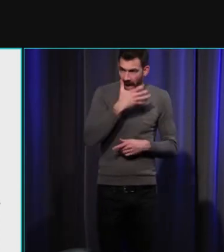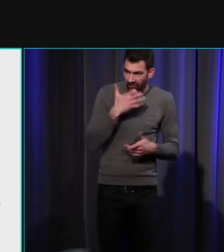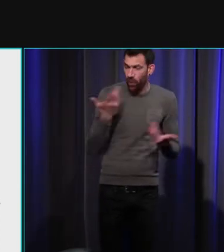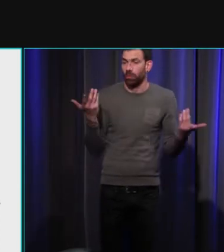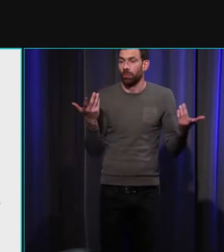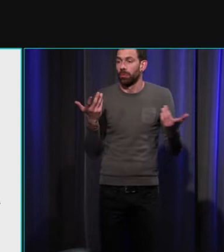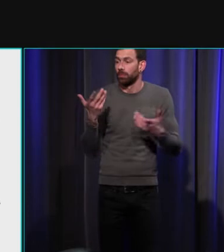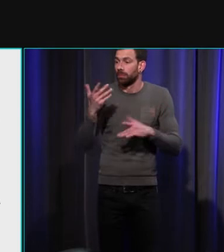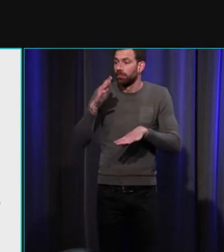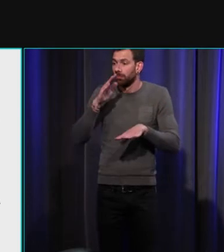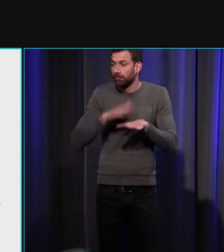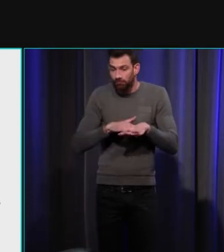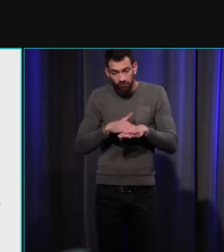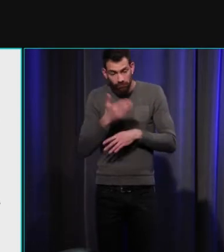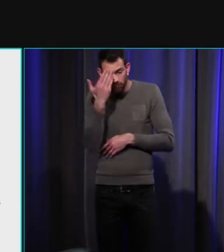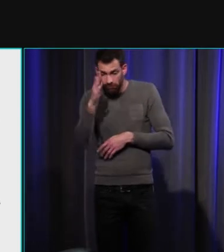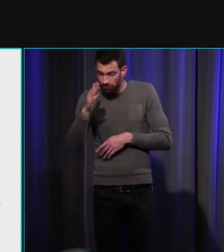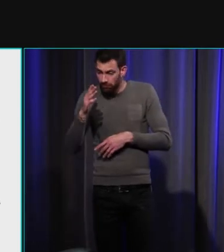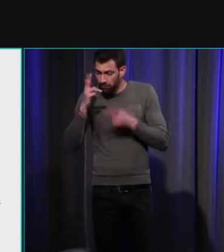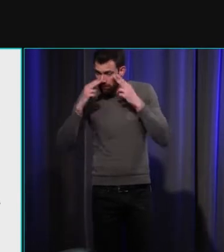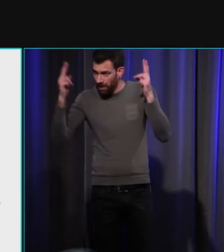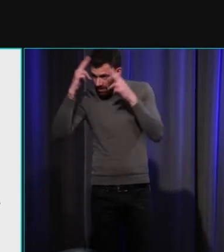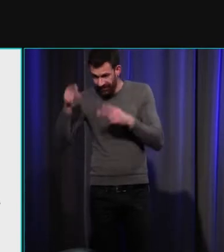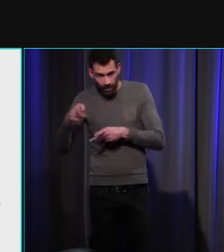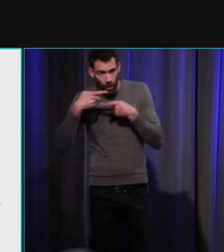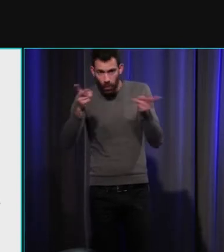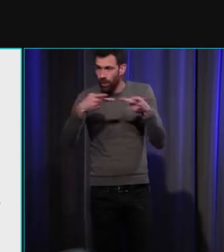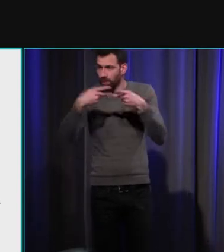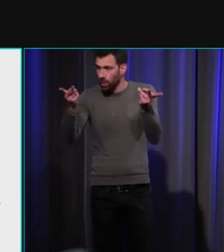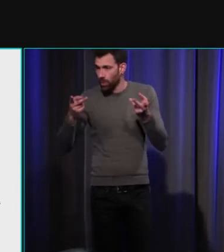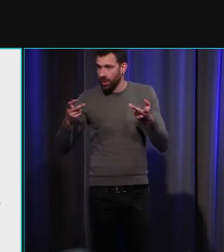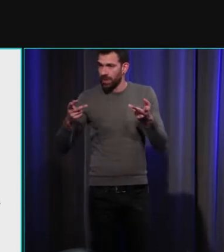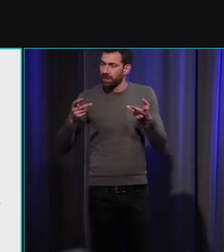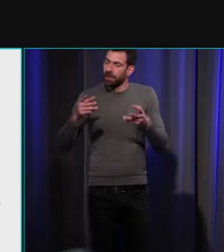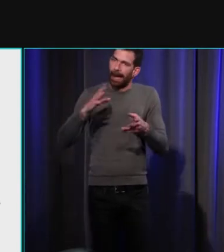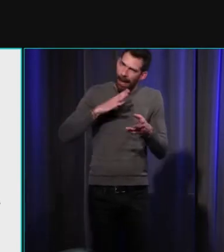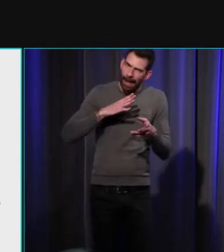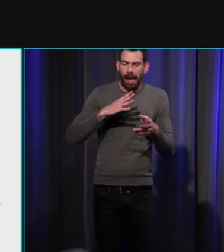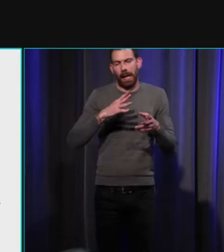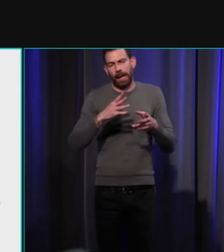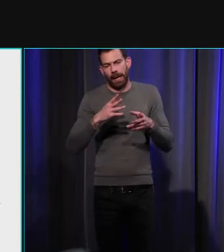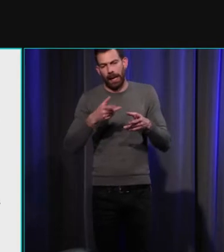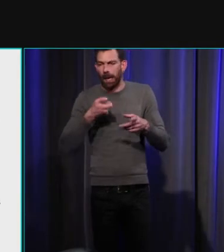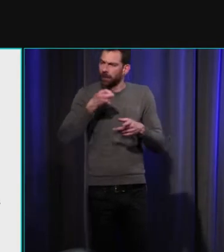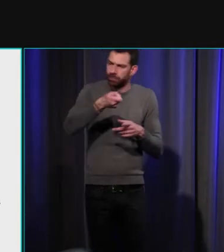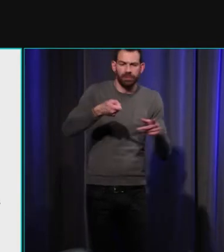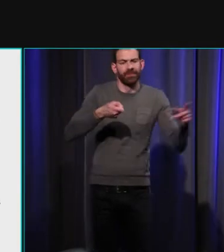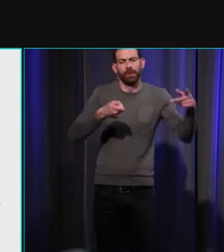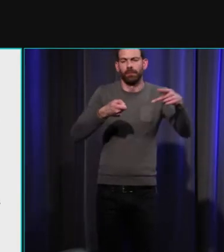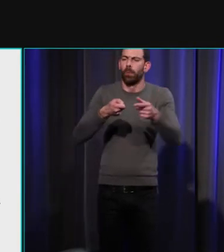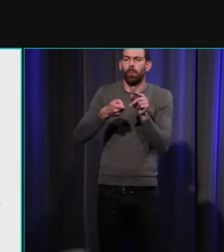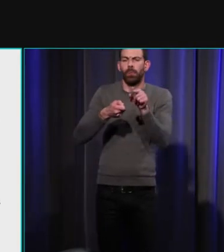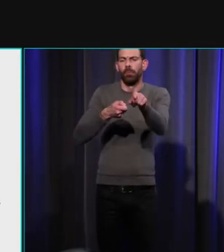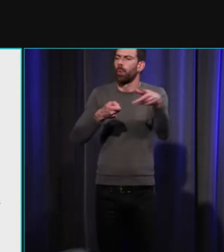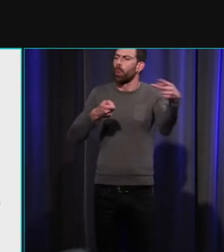bas il ya des évêques qui ont permis qu'il y ait des des tournois certes avec des armes est pointée qu'est ce qui se passe on voit ce genre